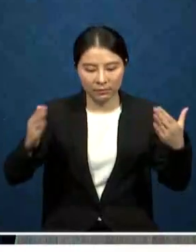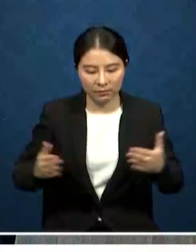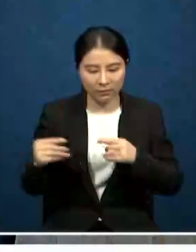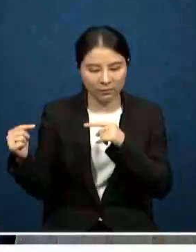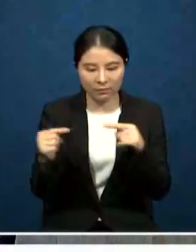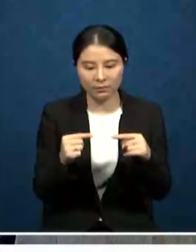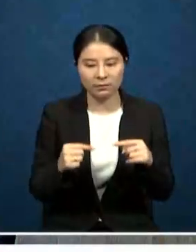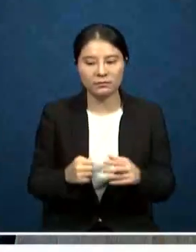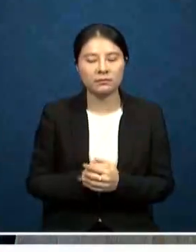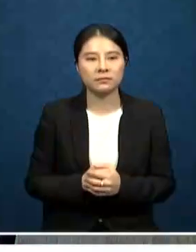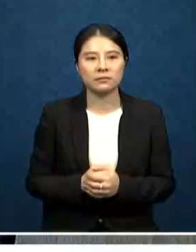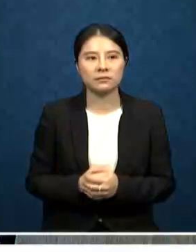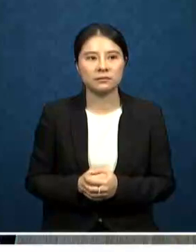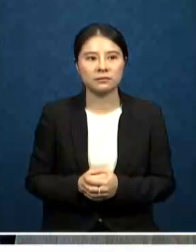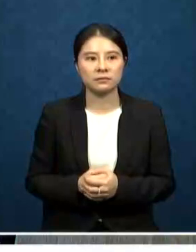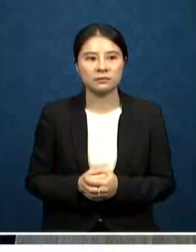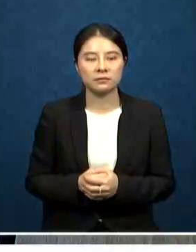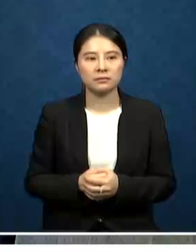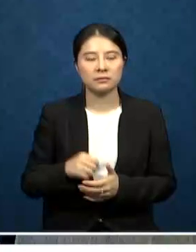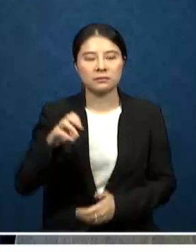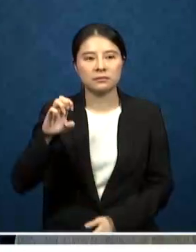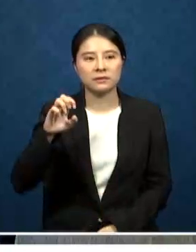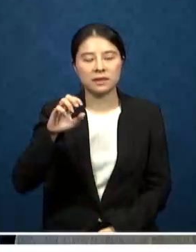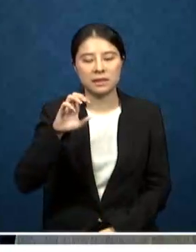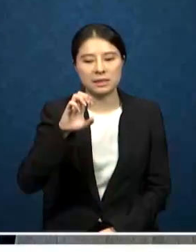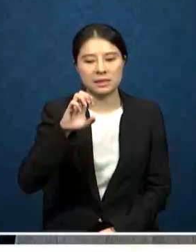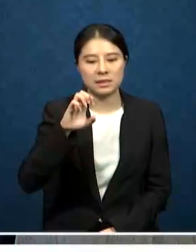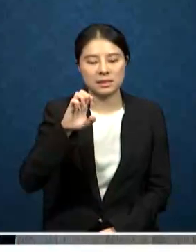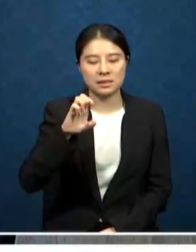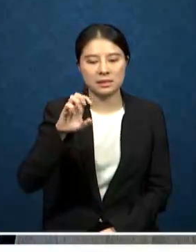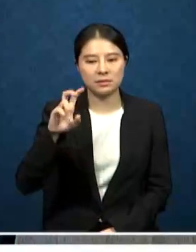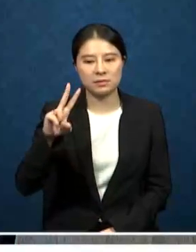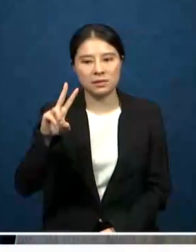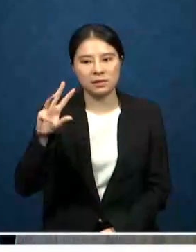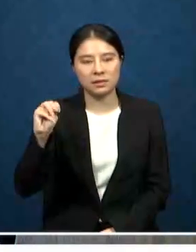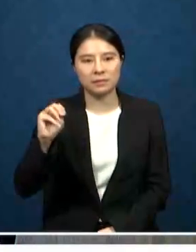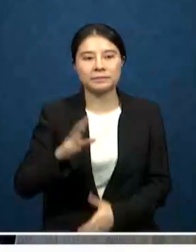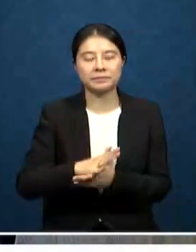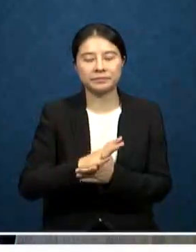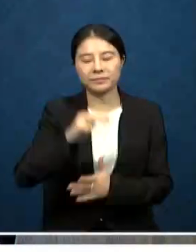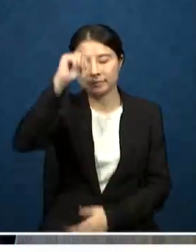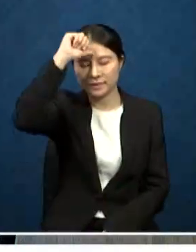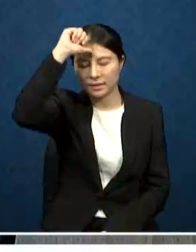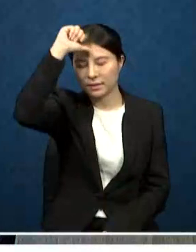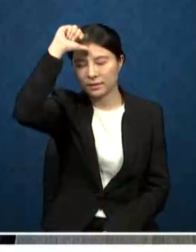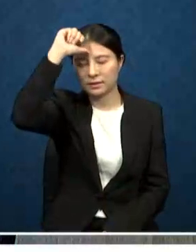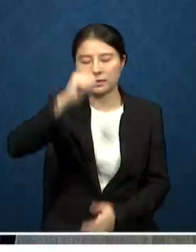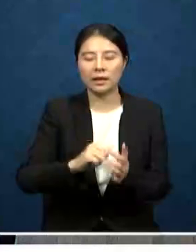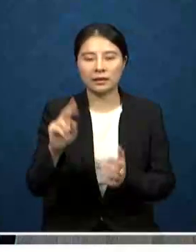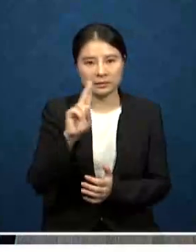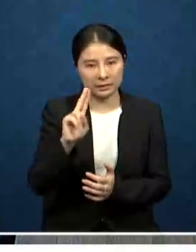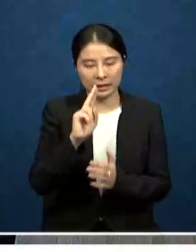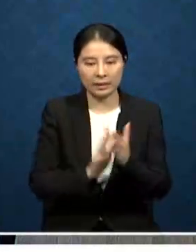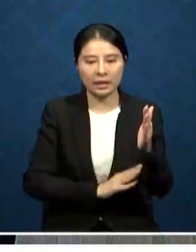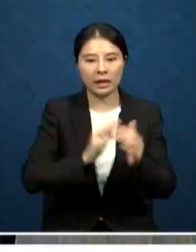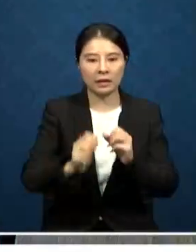สำเร็จนะครับในเรื่องของ evmเนี่ยประเทศอินเดียเขาใช้ในการเลือกตั้งทั่วประเทศมาตั้งเป็น